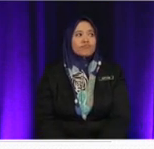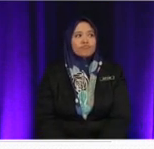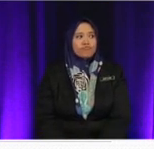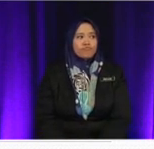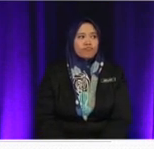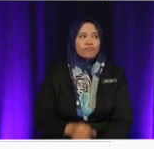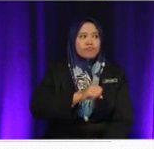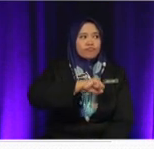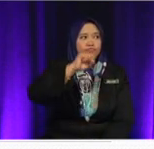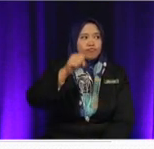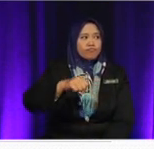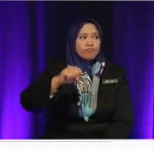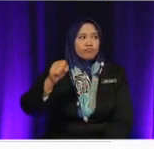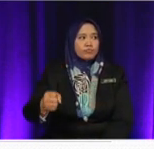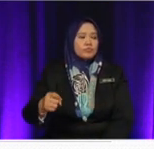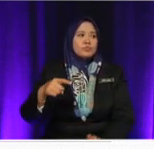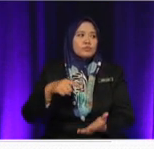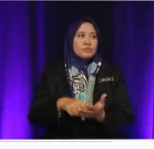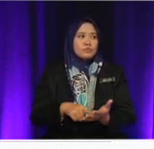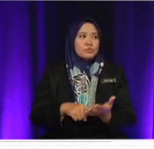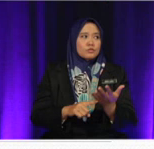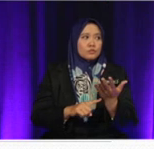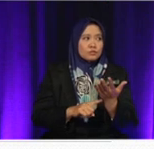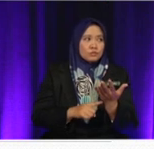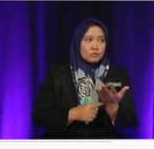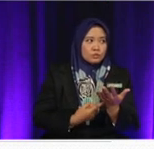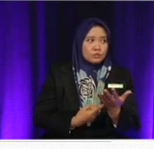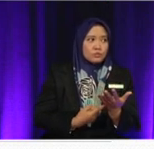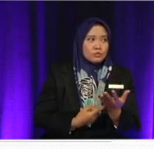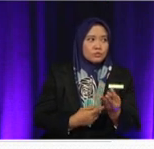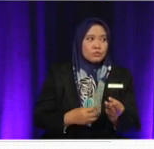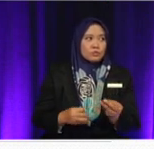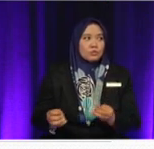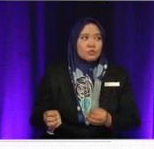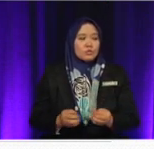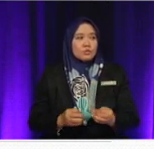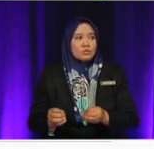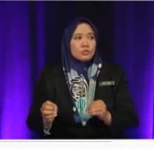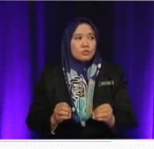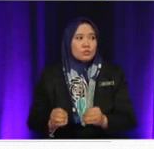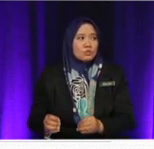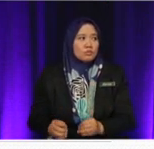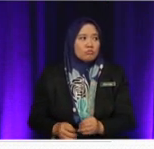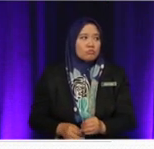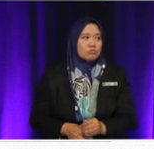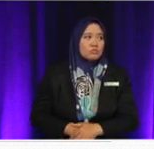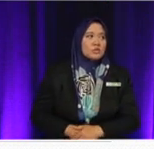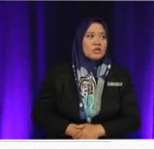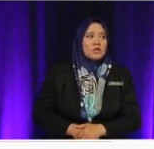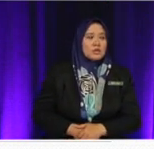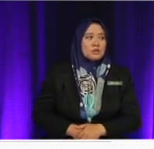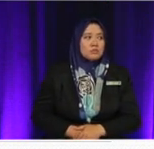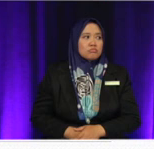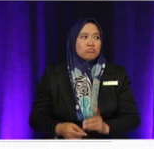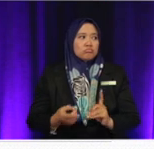beroperasi sejak beberapa tahun yang lepas. Murid kena baca berhati-hati tadi dalam peperiksaan, baca soalan dahululah. Berdasarkan jumlah jualan semasa,